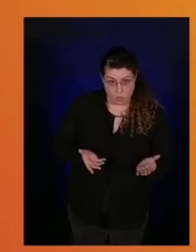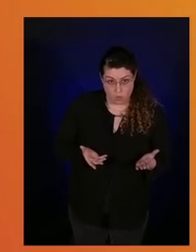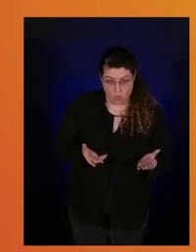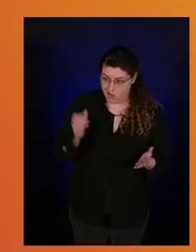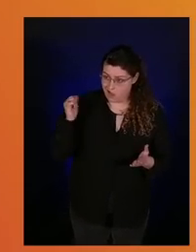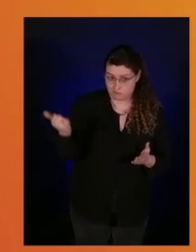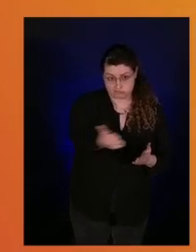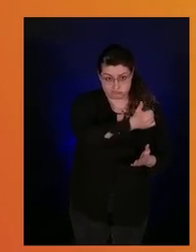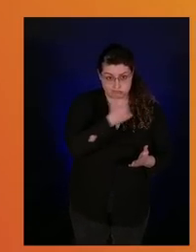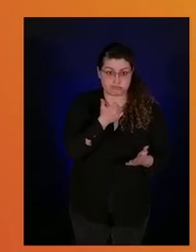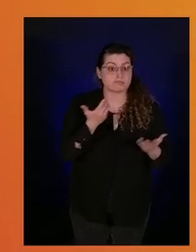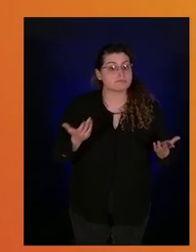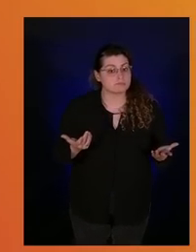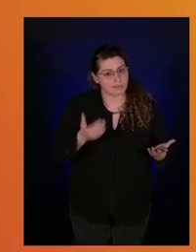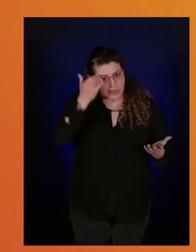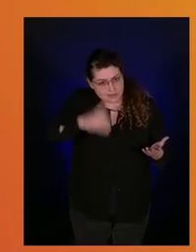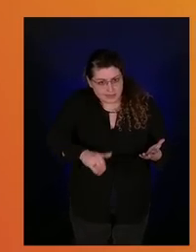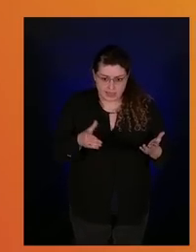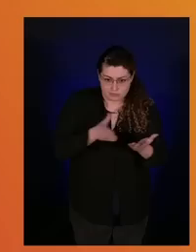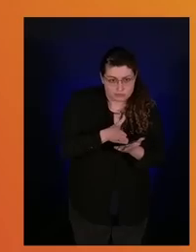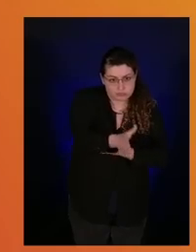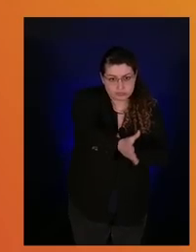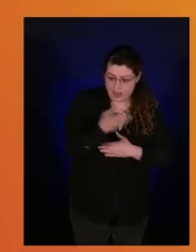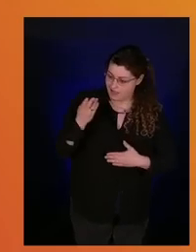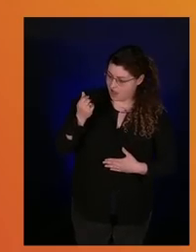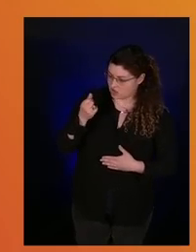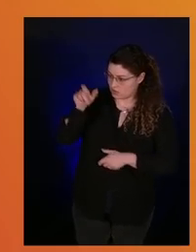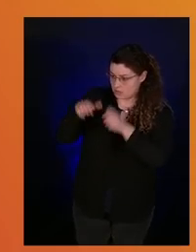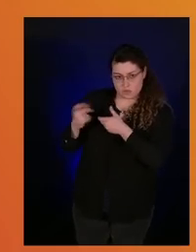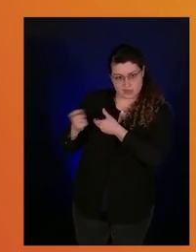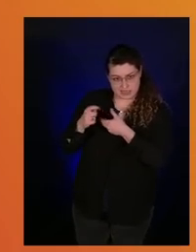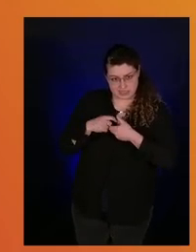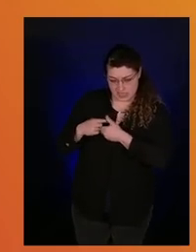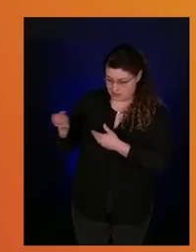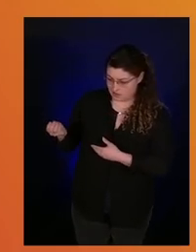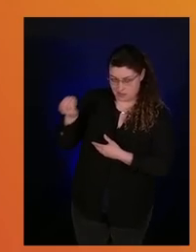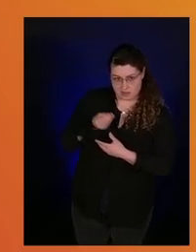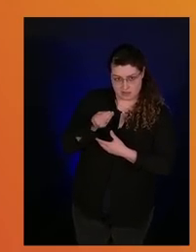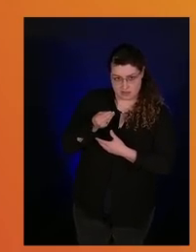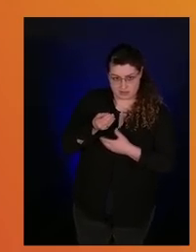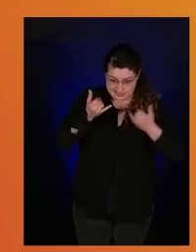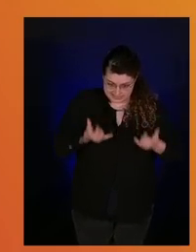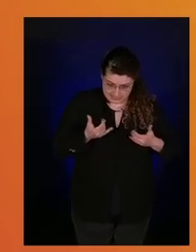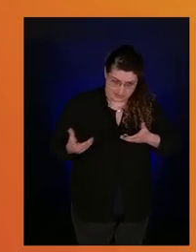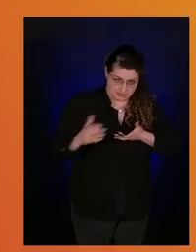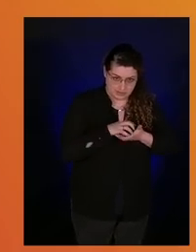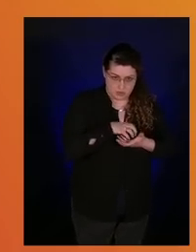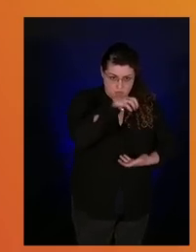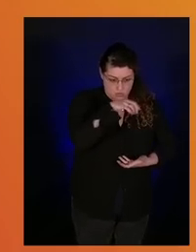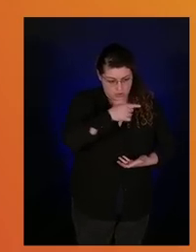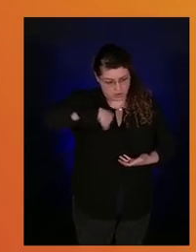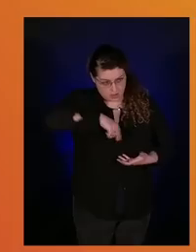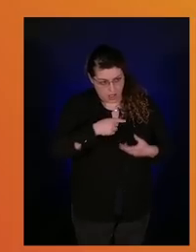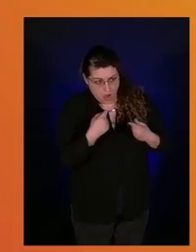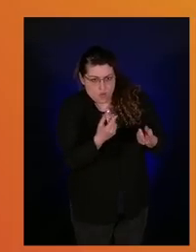Chacune et chacun d'entre vous a donc connaissance du chemin qu'emprunte l'argent des syndiqués qu'ils versent à la CGT et d'où et comment